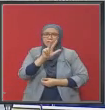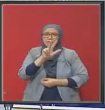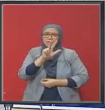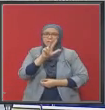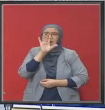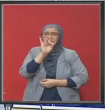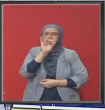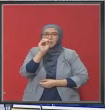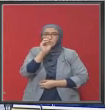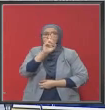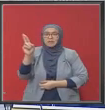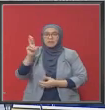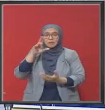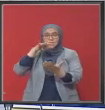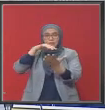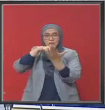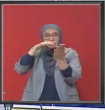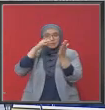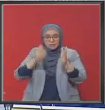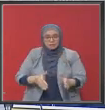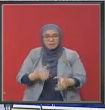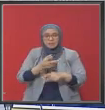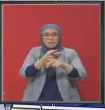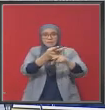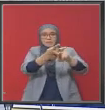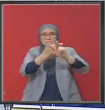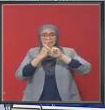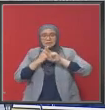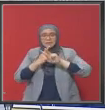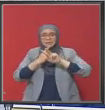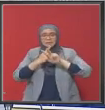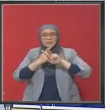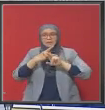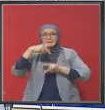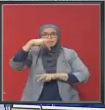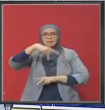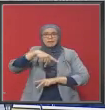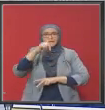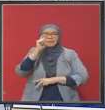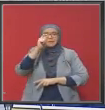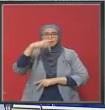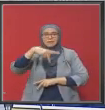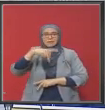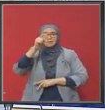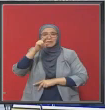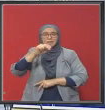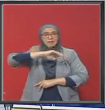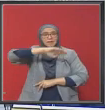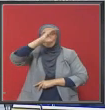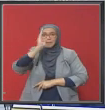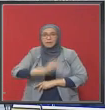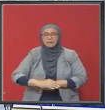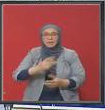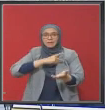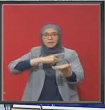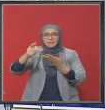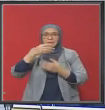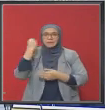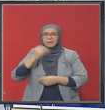380.000 pelajar yang meminjam pinjaman pt.ptm tidak pernah baya balik